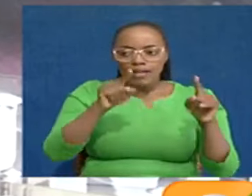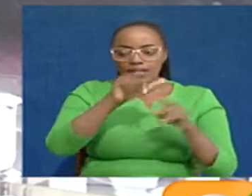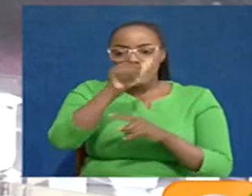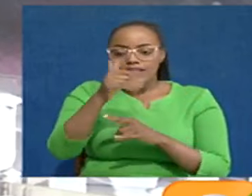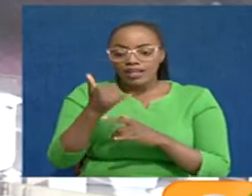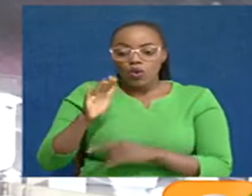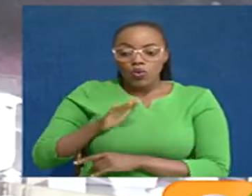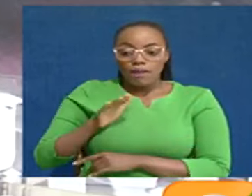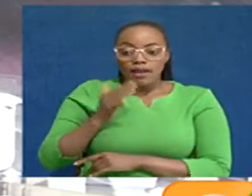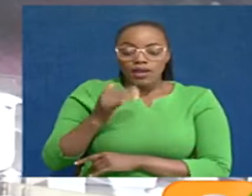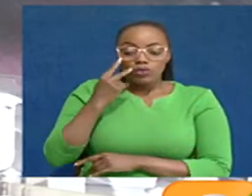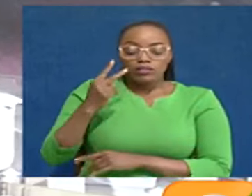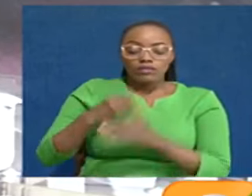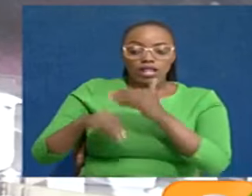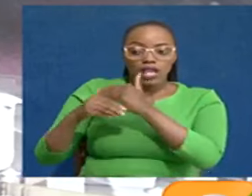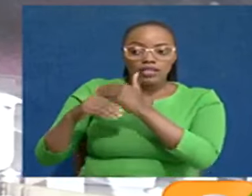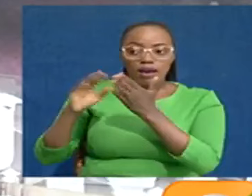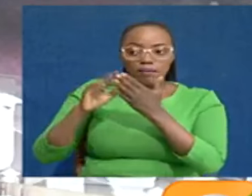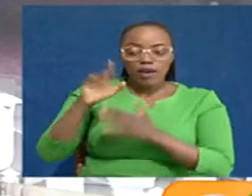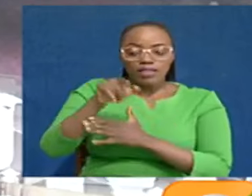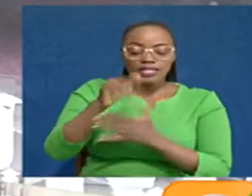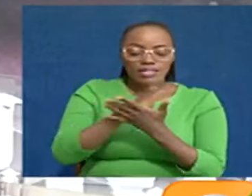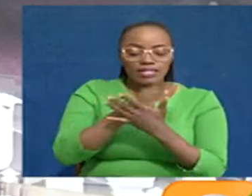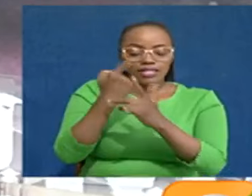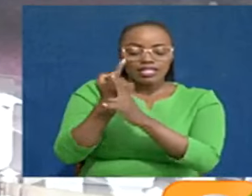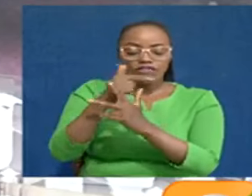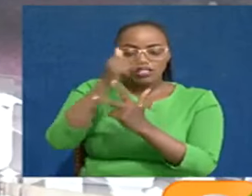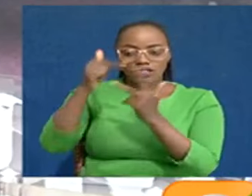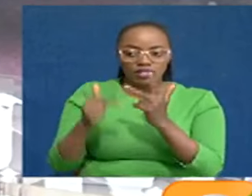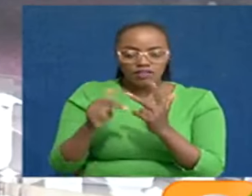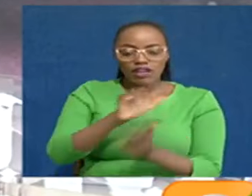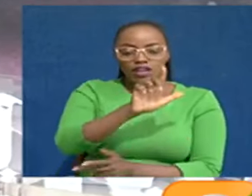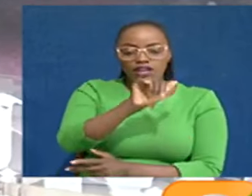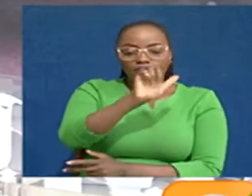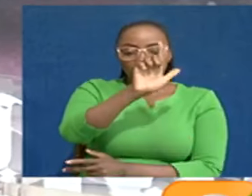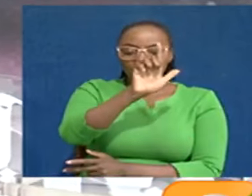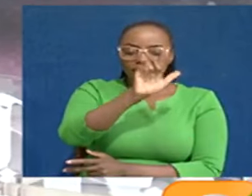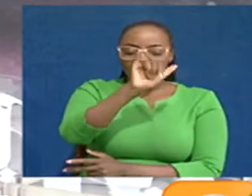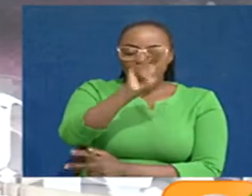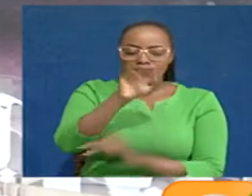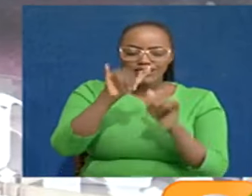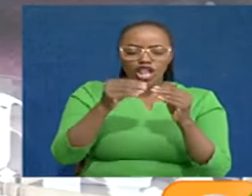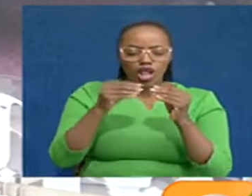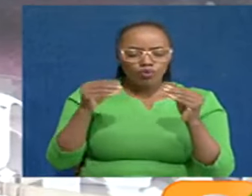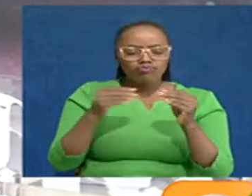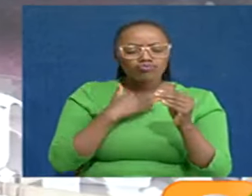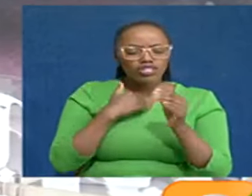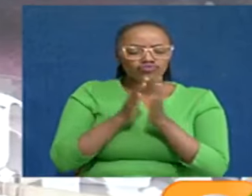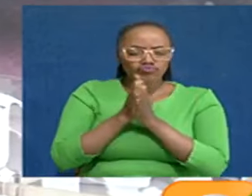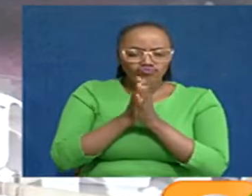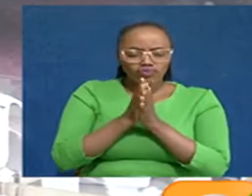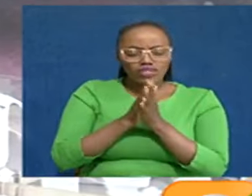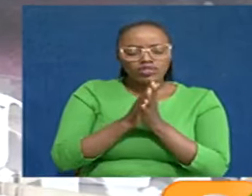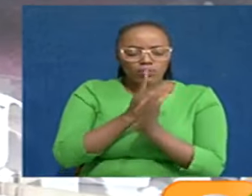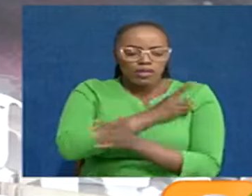wanawake sasa ikionekana kuongezeka maradufu katika sekta hizo. Japo Lilian Kwamboka alitaka sana kusomea taaluma ya